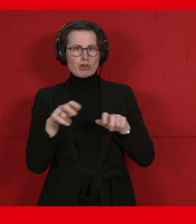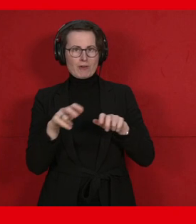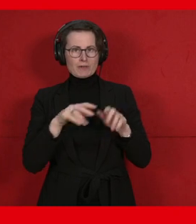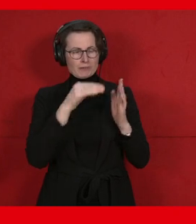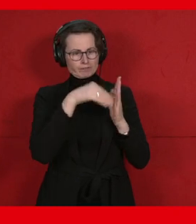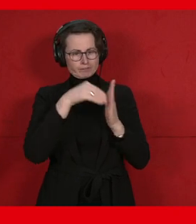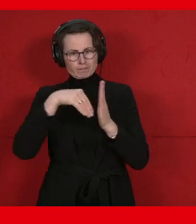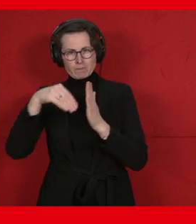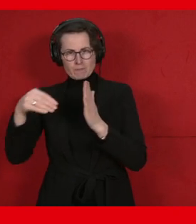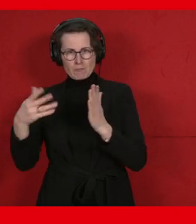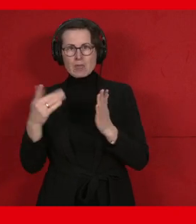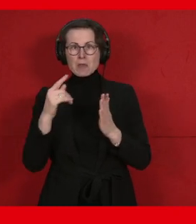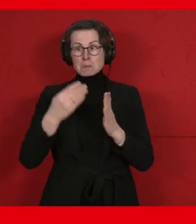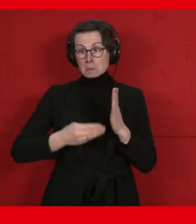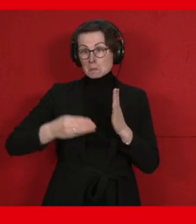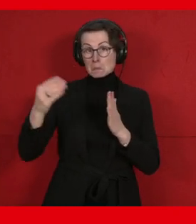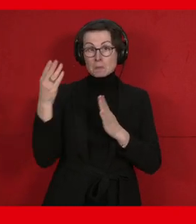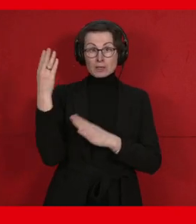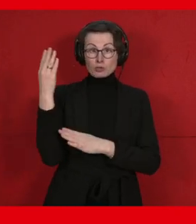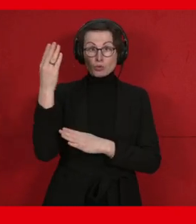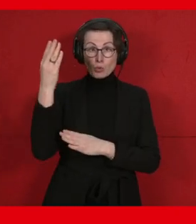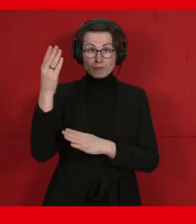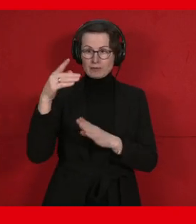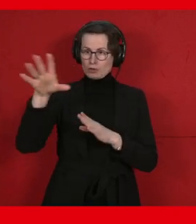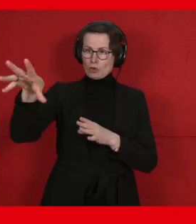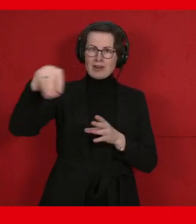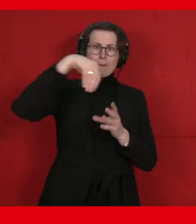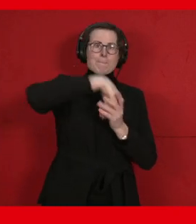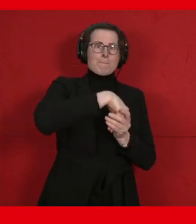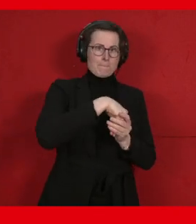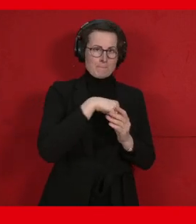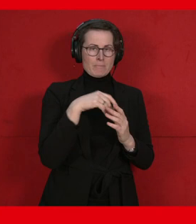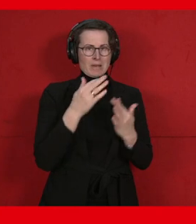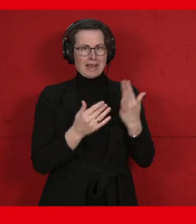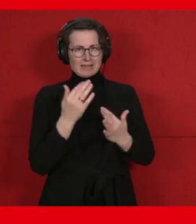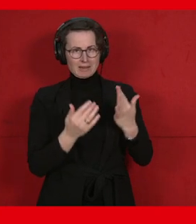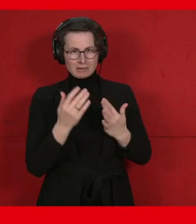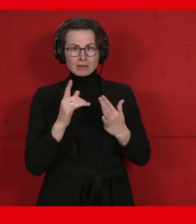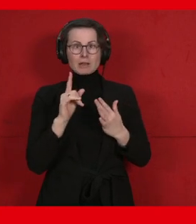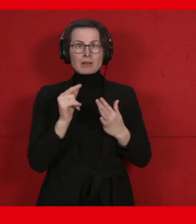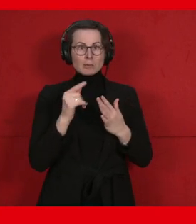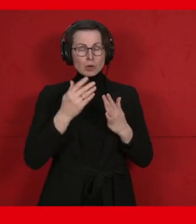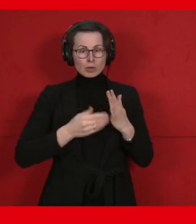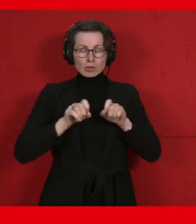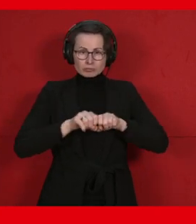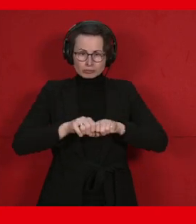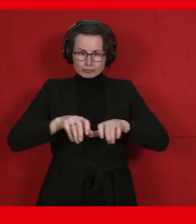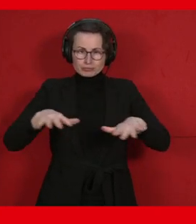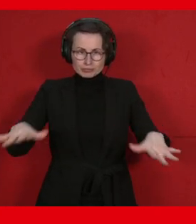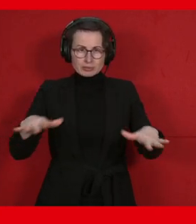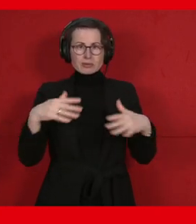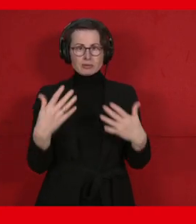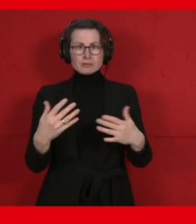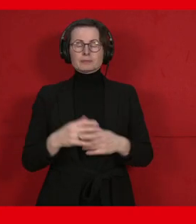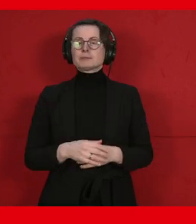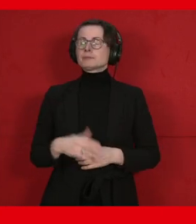was wir jetzt an großen Zukunftsschritten vor uns haben. Das finde ich extrem wichtig, damit die Dynamik am Ende auch in aller Breite entsteht.